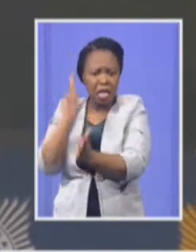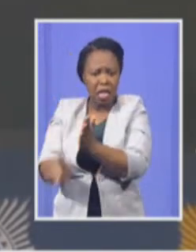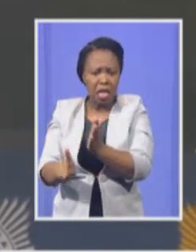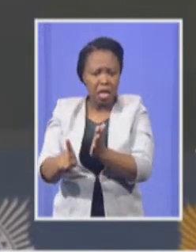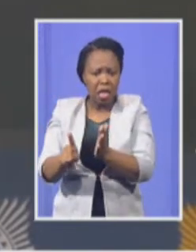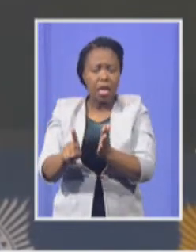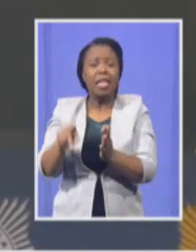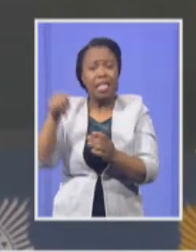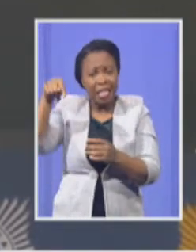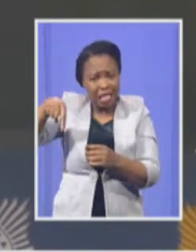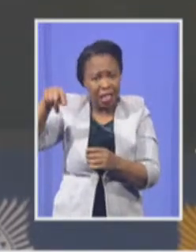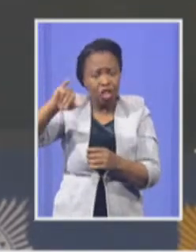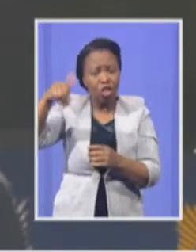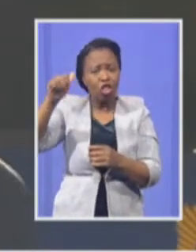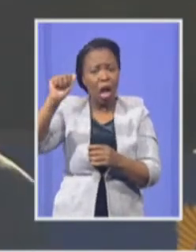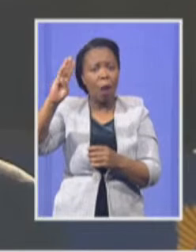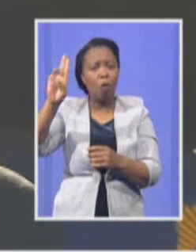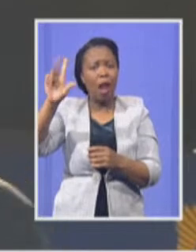la eJabulani.